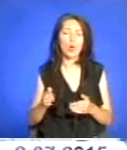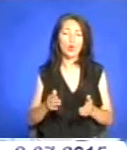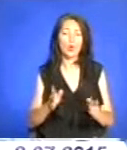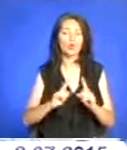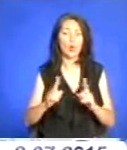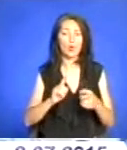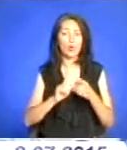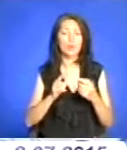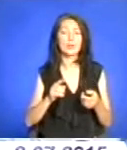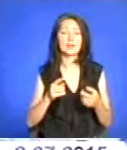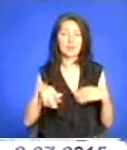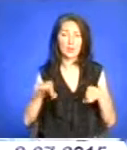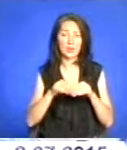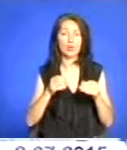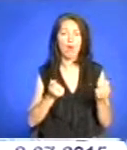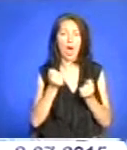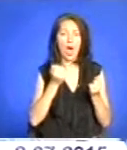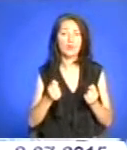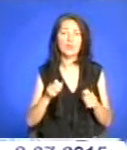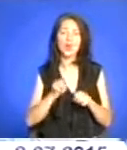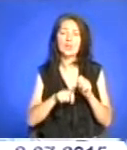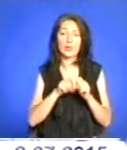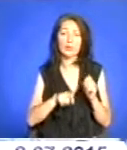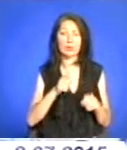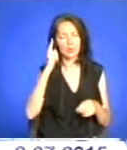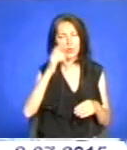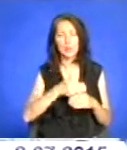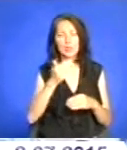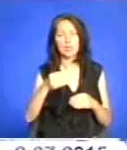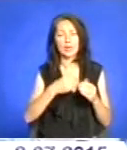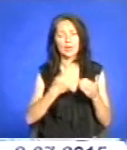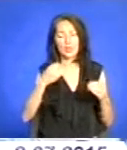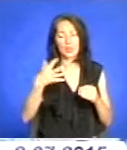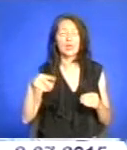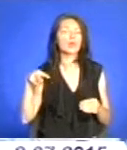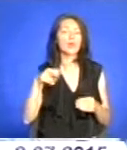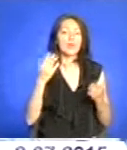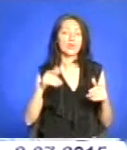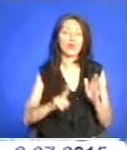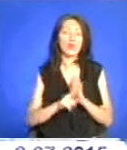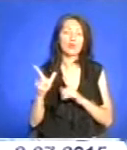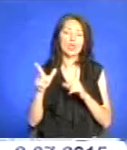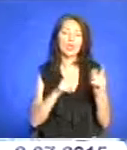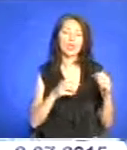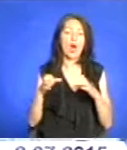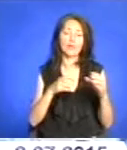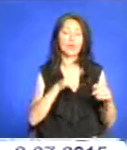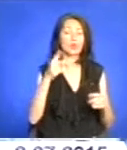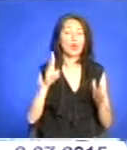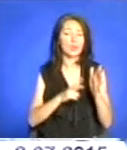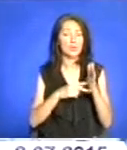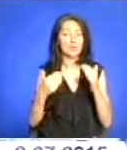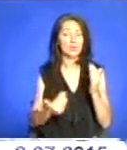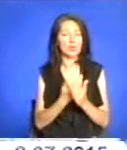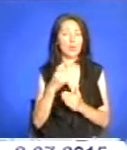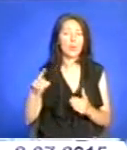інспекцією. Ми плануємо, що не пізніше, ніж 15 липня, вже почнуть курсувати автобус номер 7 за новим маршрутом, який